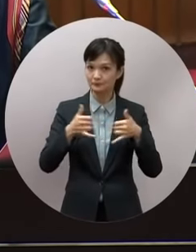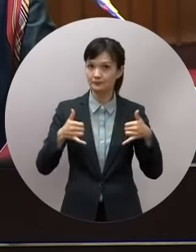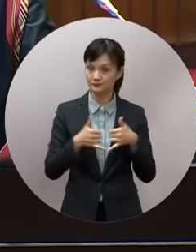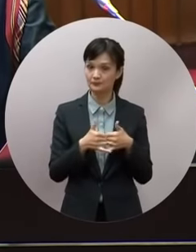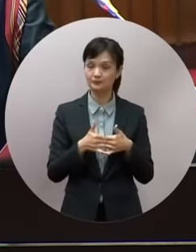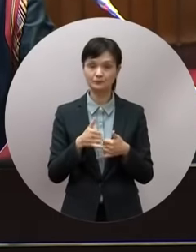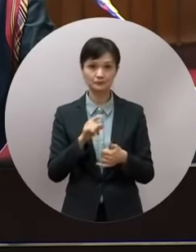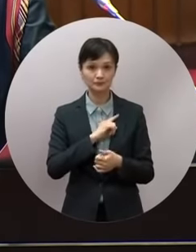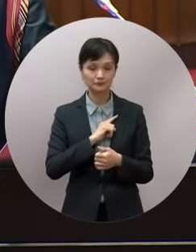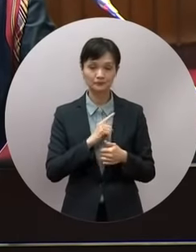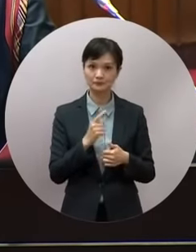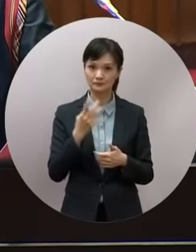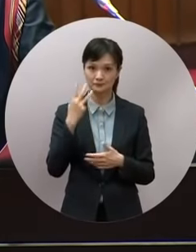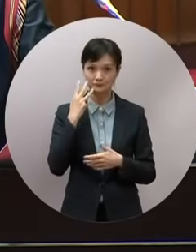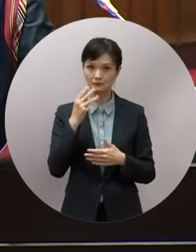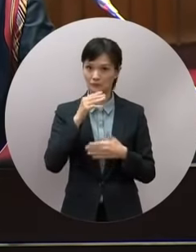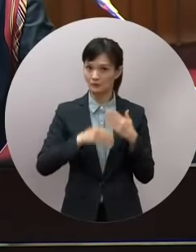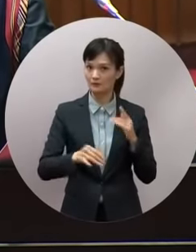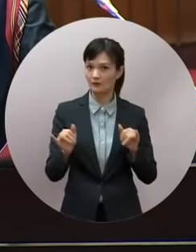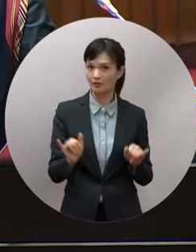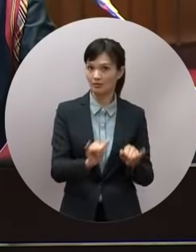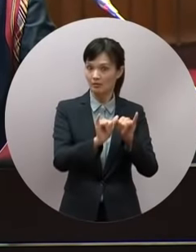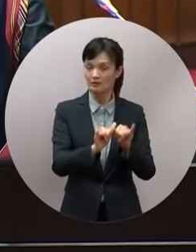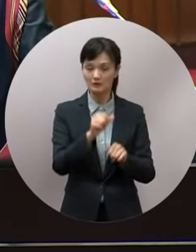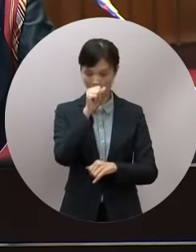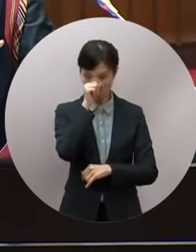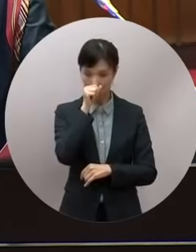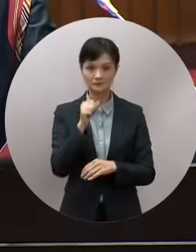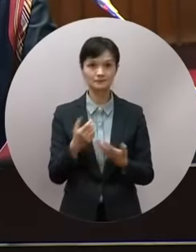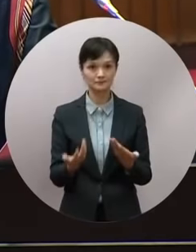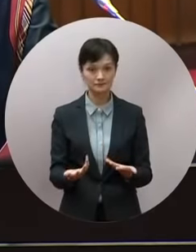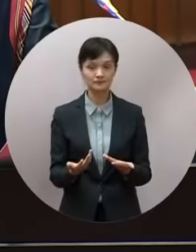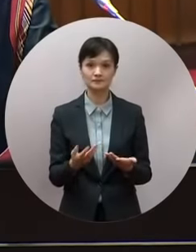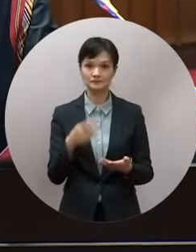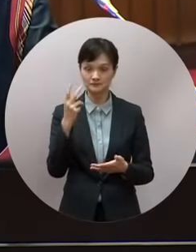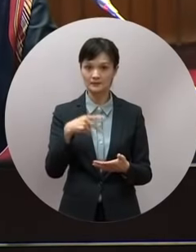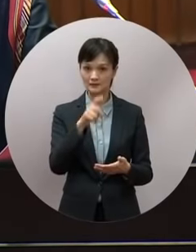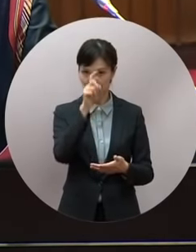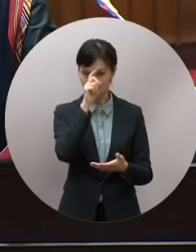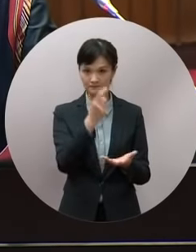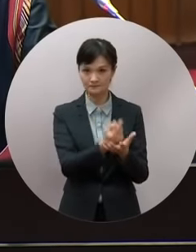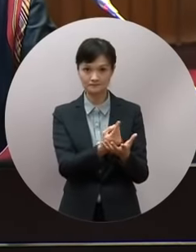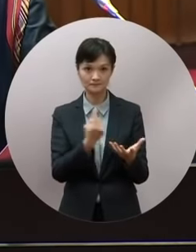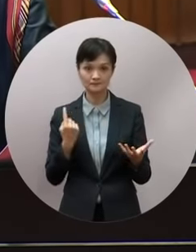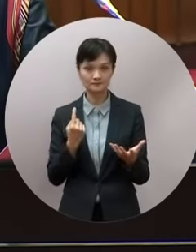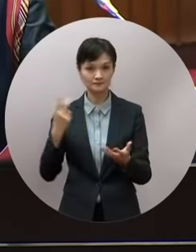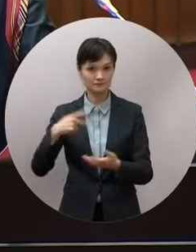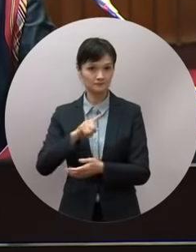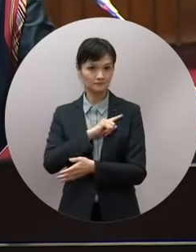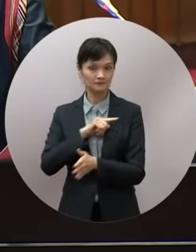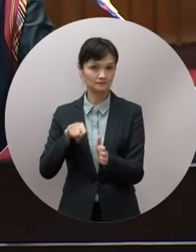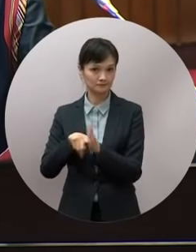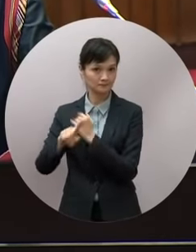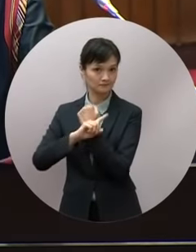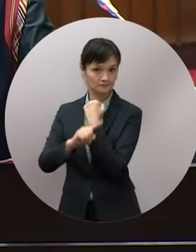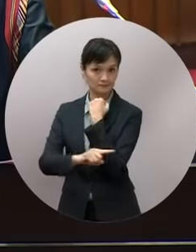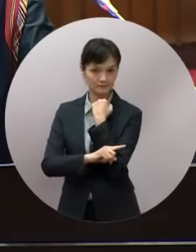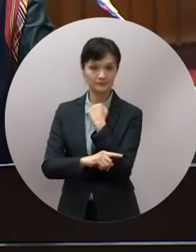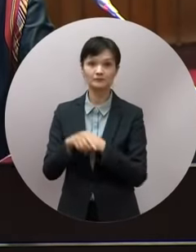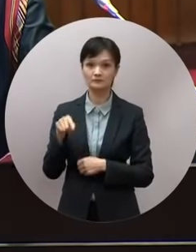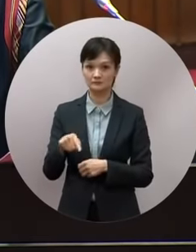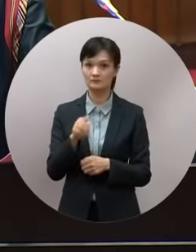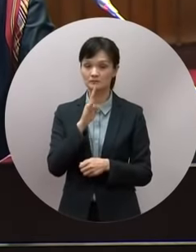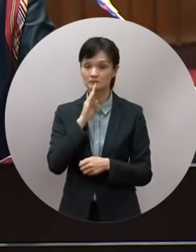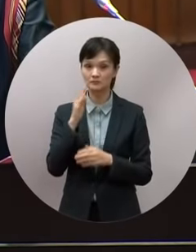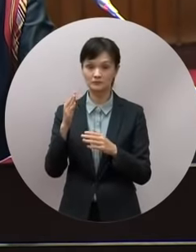意了，我们最后把有关原住民学校的专章另外脱离出来制定专法，这就是原住民